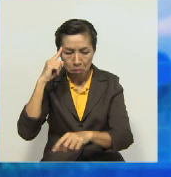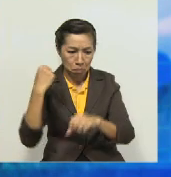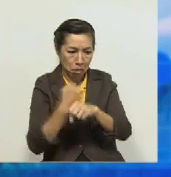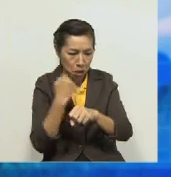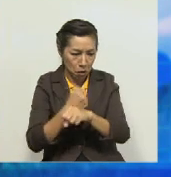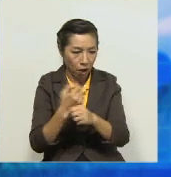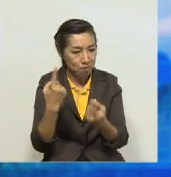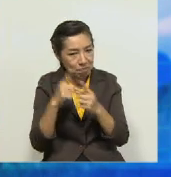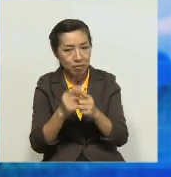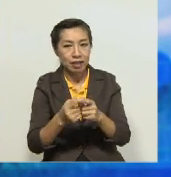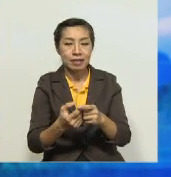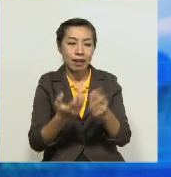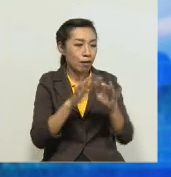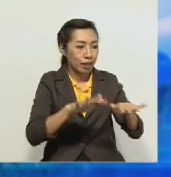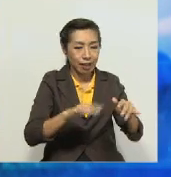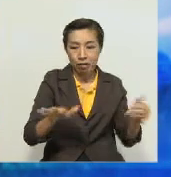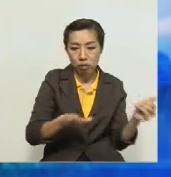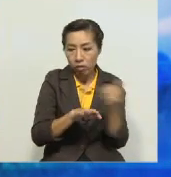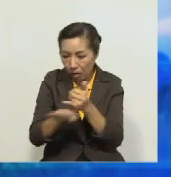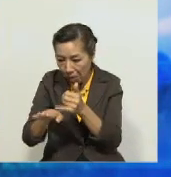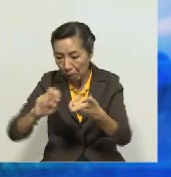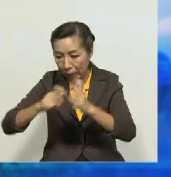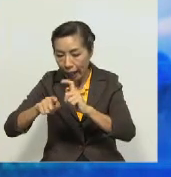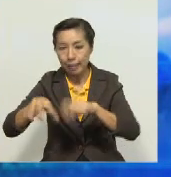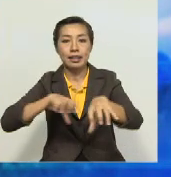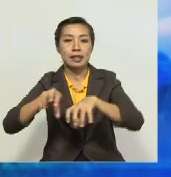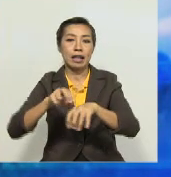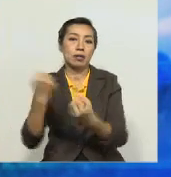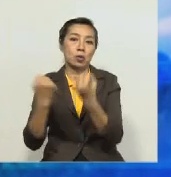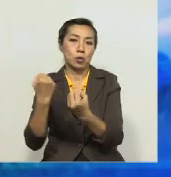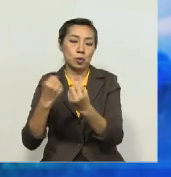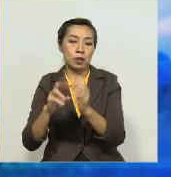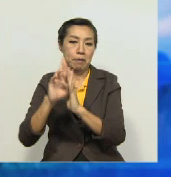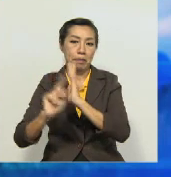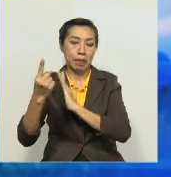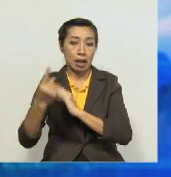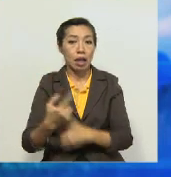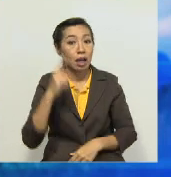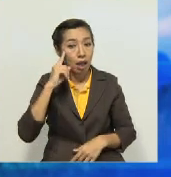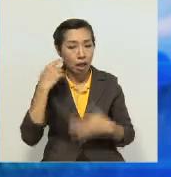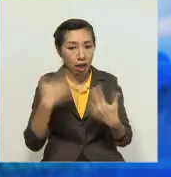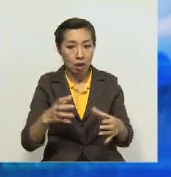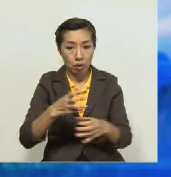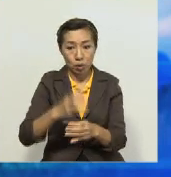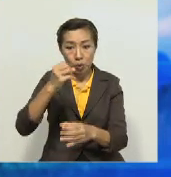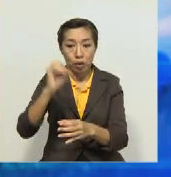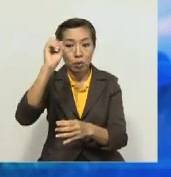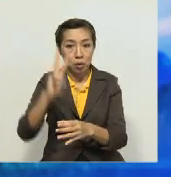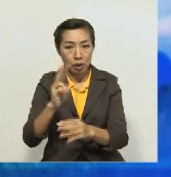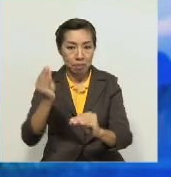แล้เห็นปัญหา 10 นาลิกา 30 นาทีหน่อยซวเตรยมขวดอากาศเพิ่มอก 200 ขวด